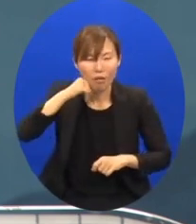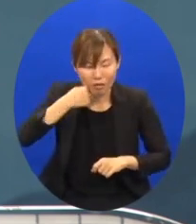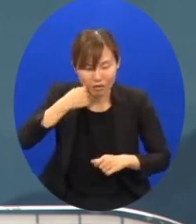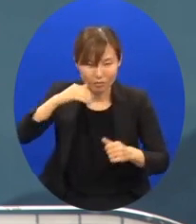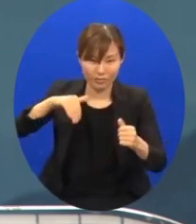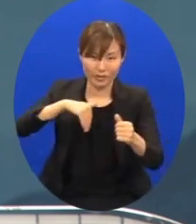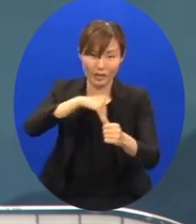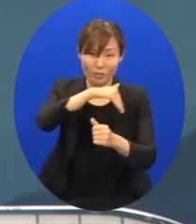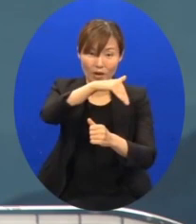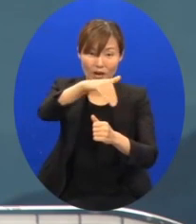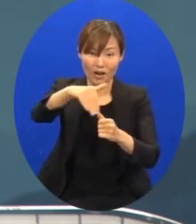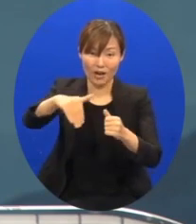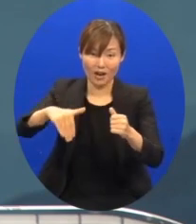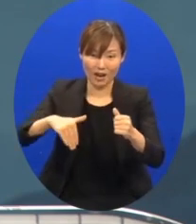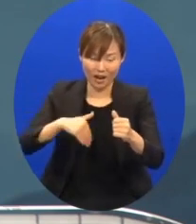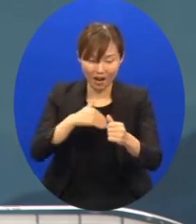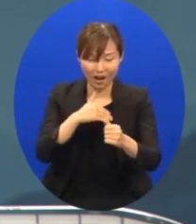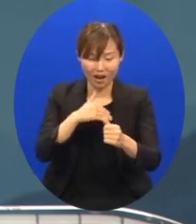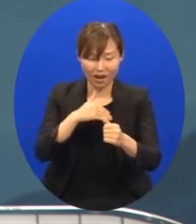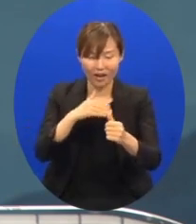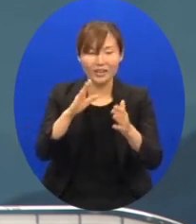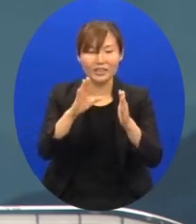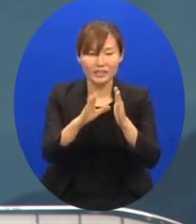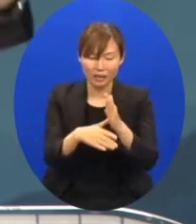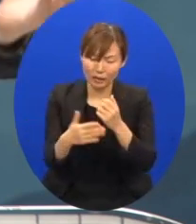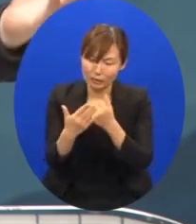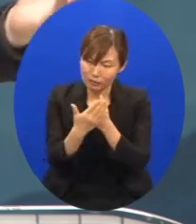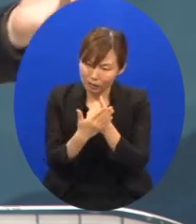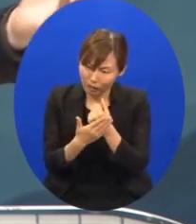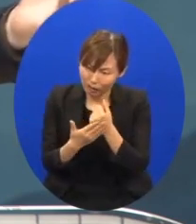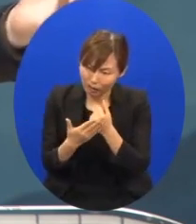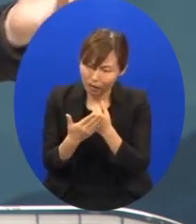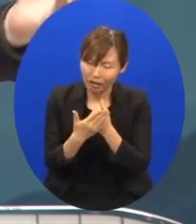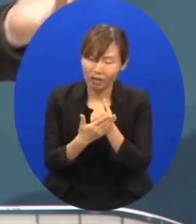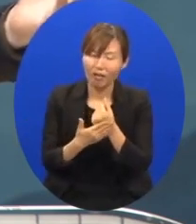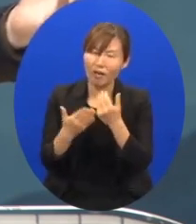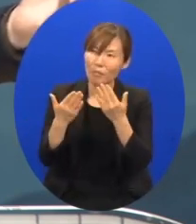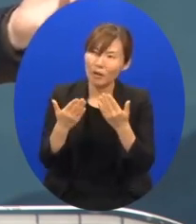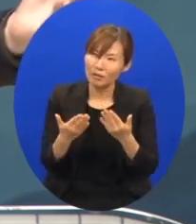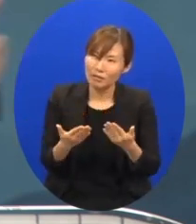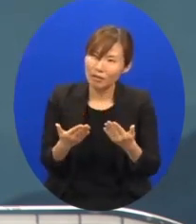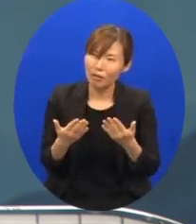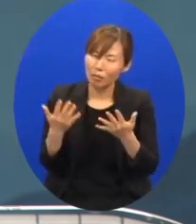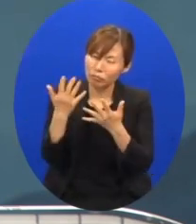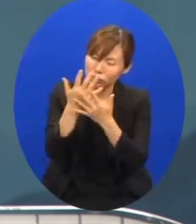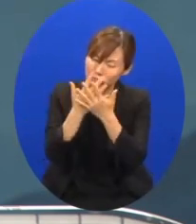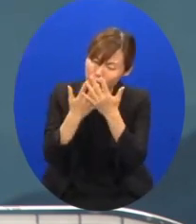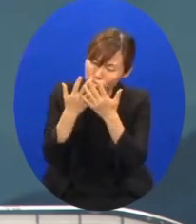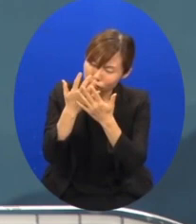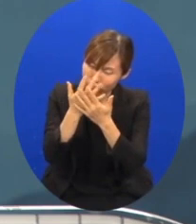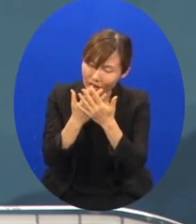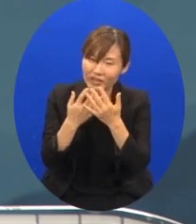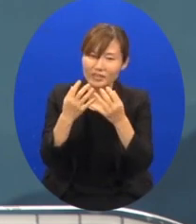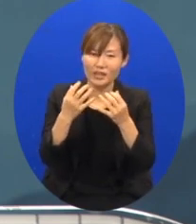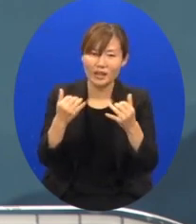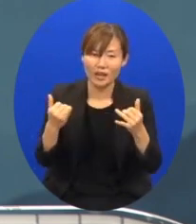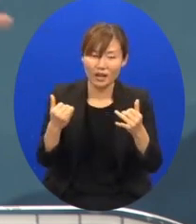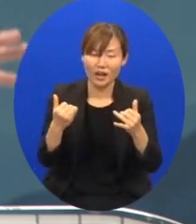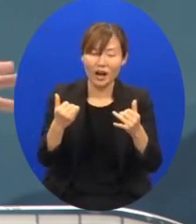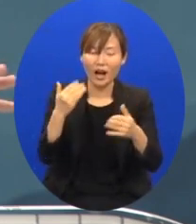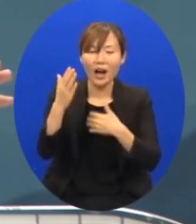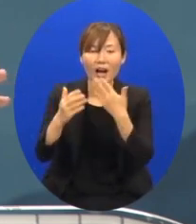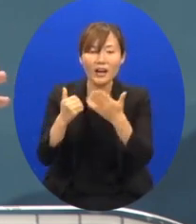도대체 나에게도 은혜의 역사가 있을까 하나님은 정말 살아 계 에서 증거를 보여 주실까 하나님의 진짜 나를 사랑하신 아